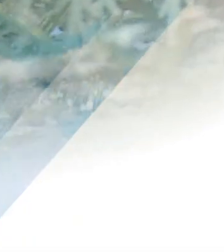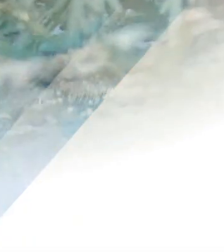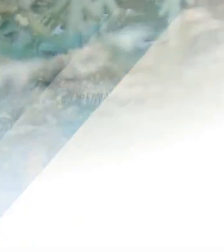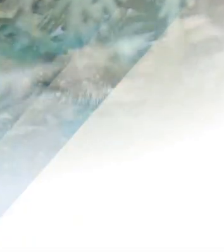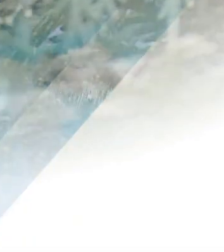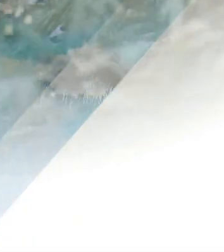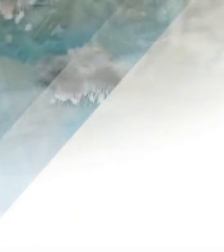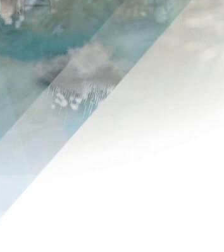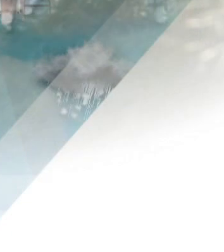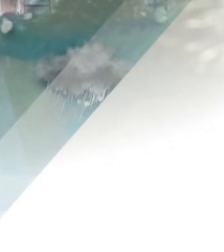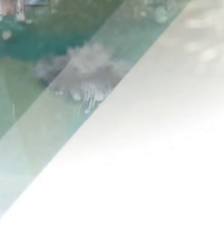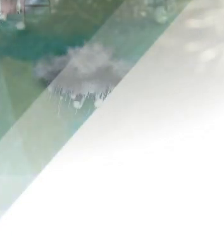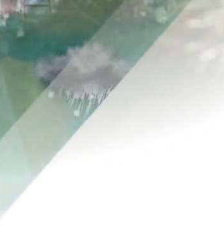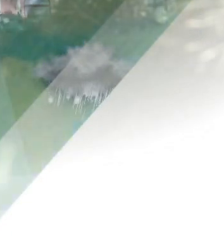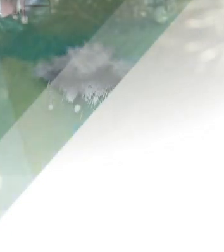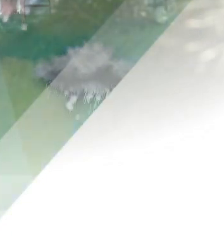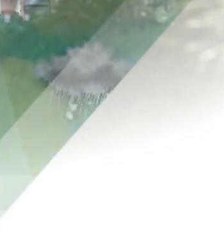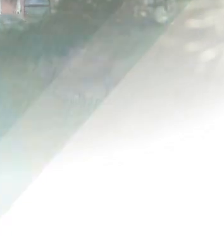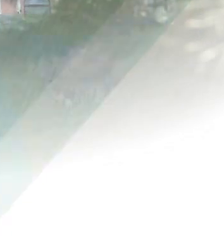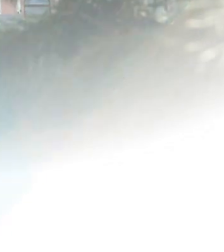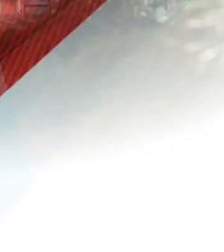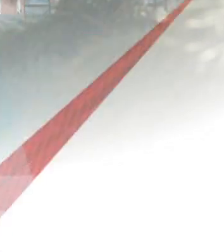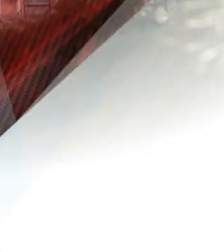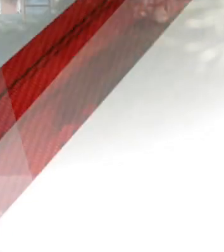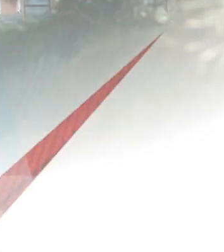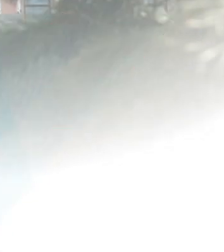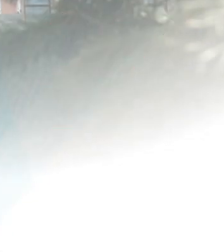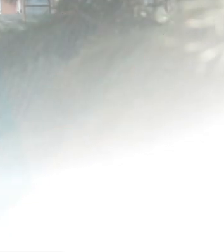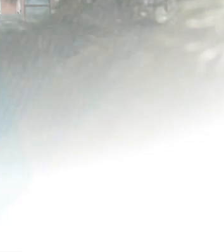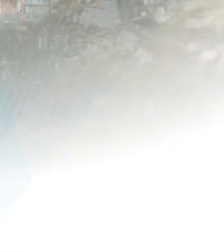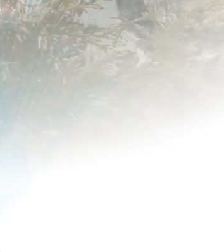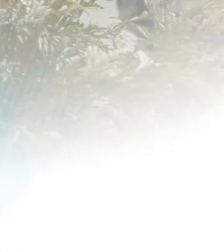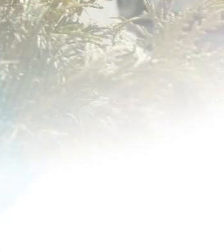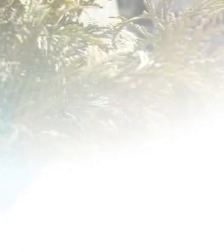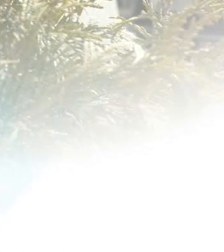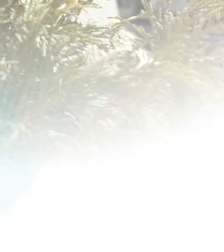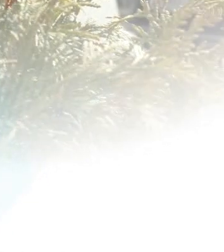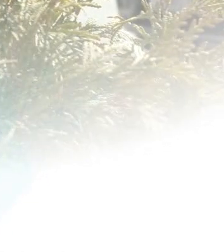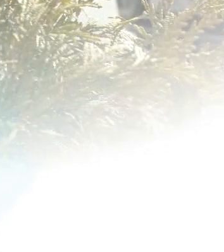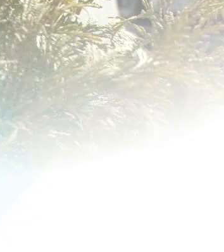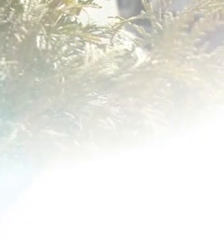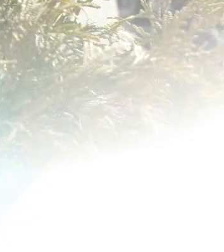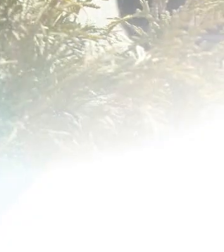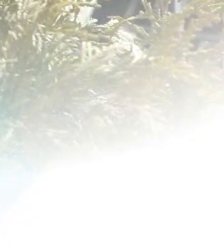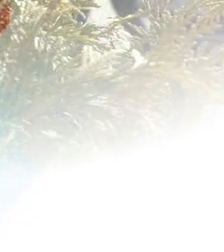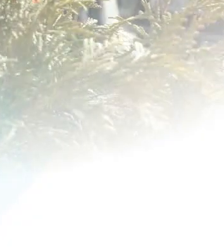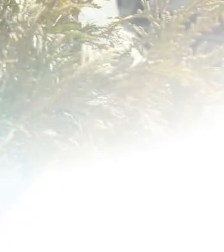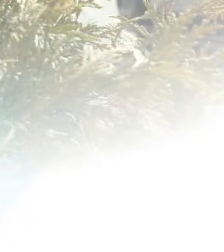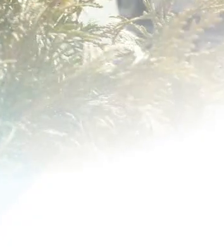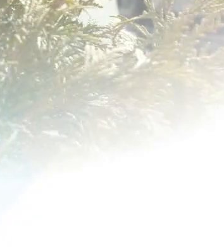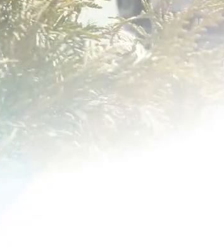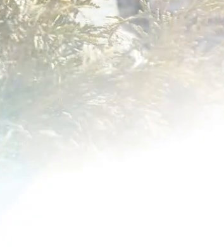сенакос. Акрамя таго, у бягучым годзе на 22 чэрвеня прыпадае дзесятнік, чацвер на 10-м тыдні